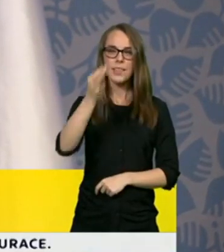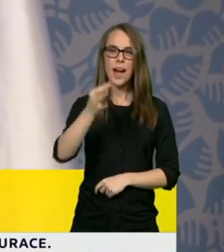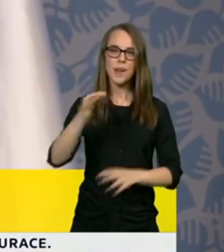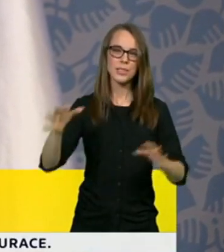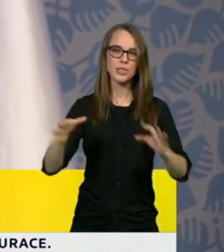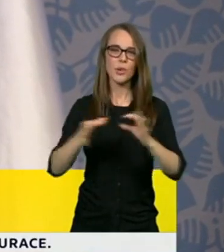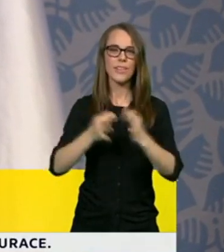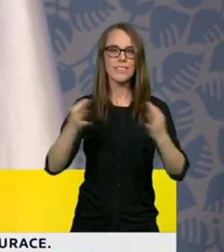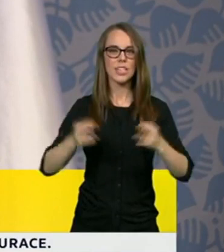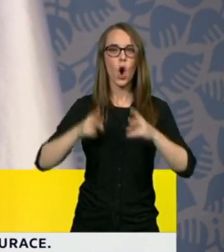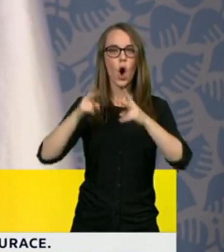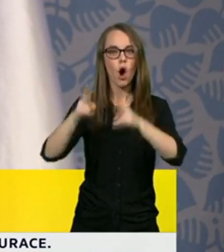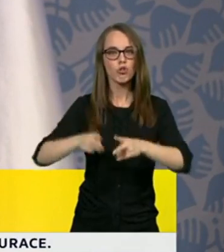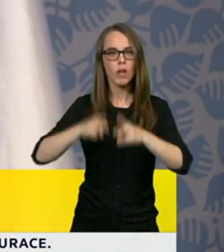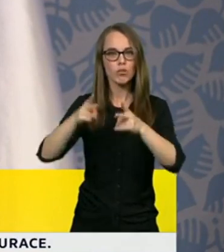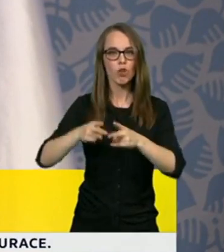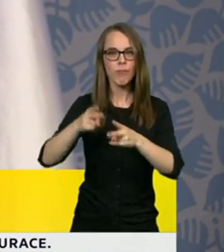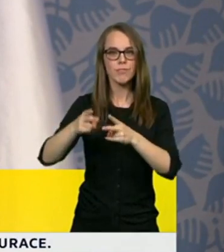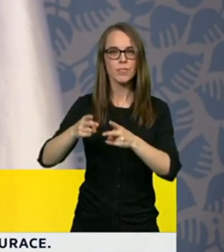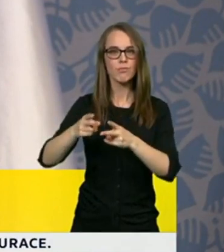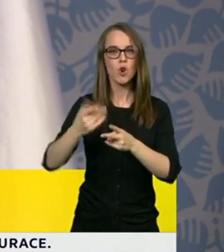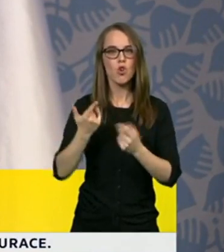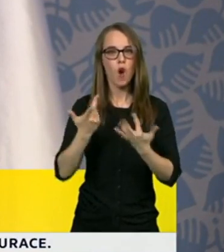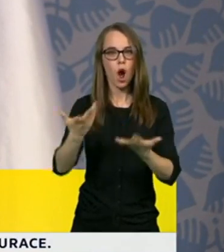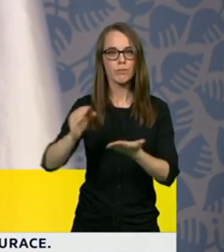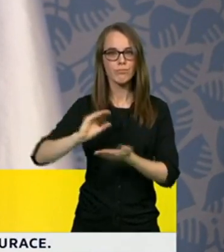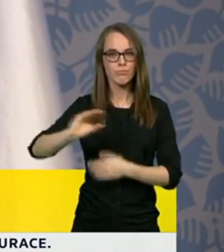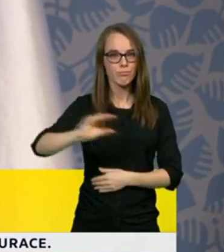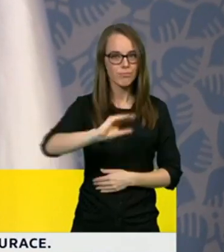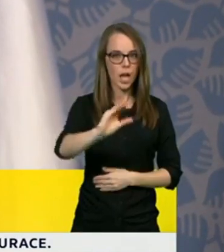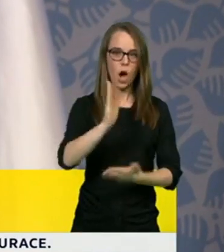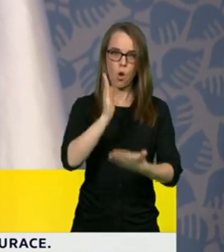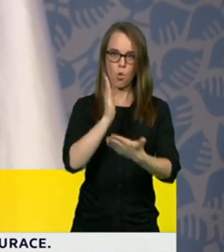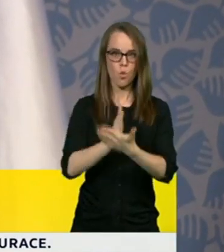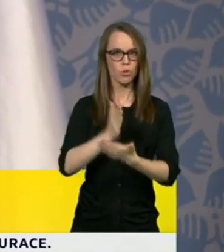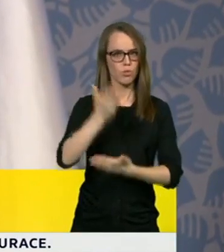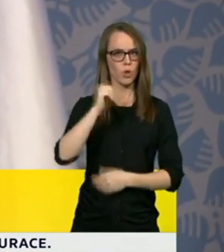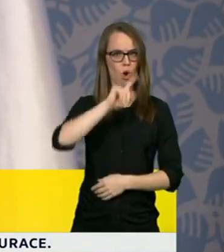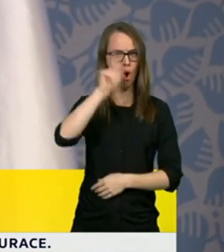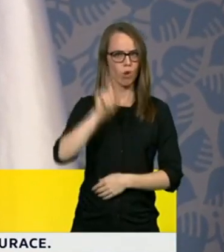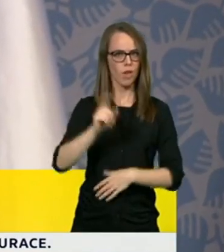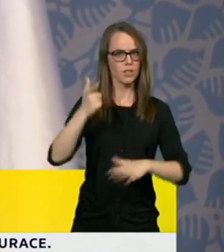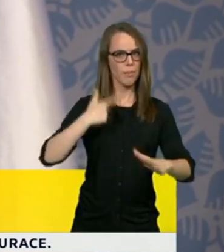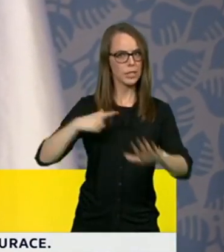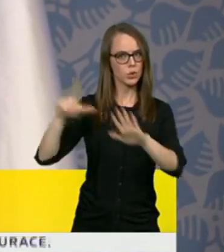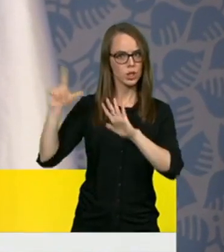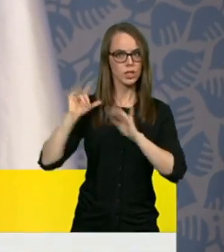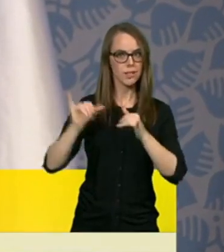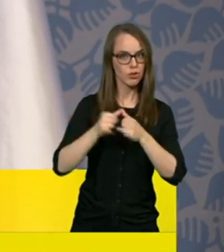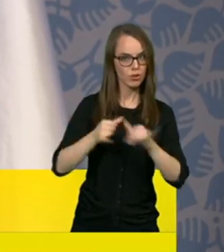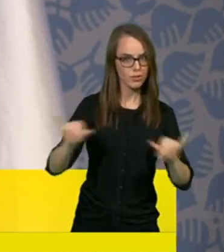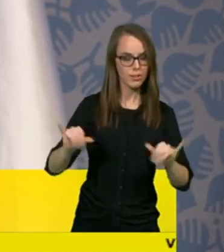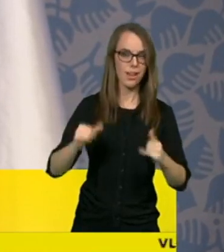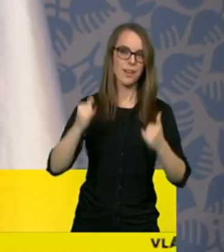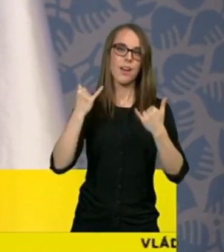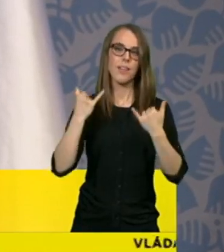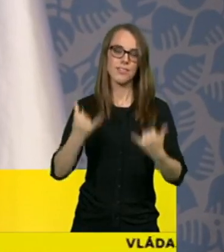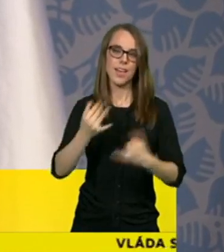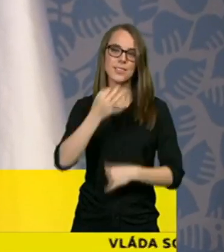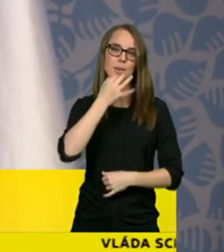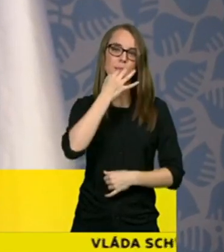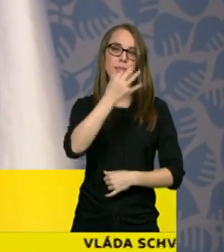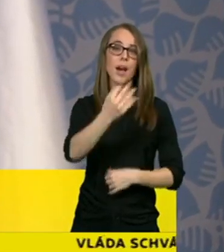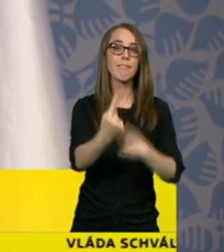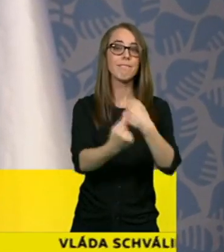tiskové konferenci. Paní ministryně Maláčová mi řekla, že se k tomu dneska vrátíte, tak bych se prosím chtěla zeptat, jestli se to řešilo, jak to dopadlo. Děkuju moc.